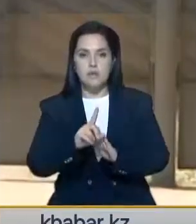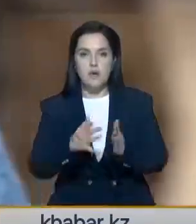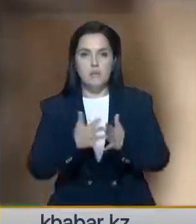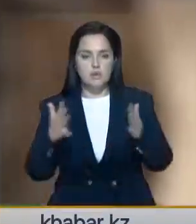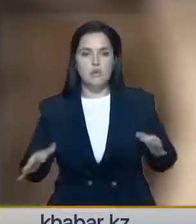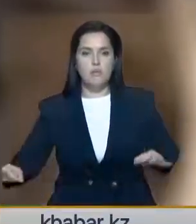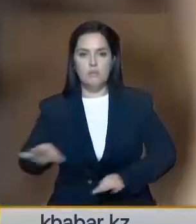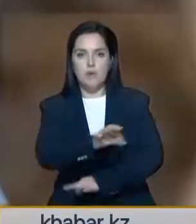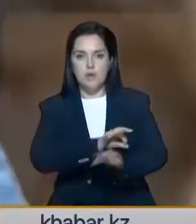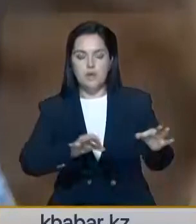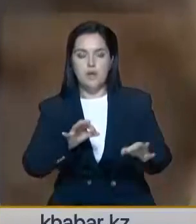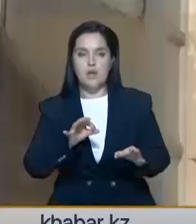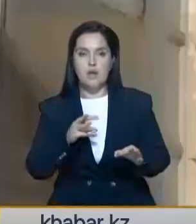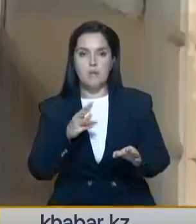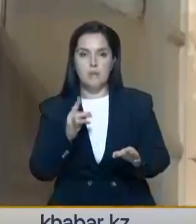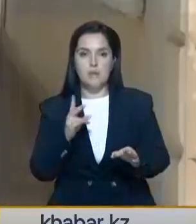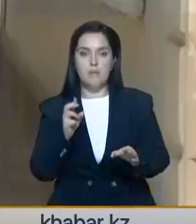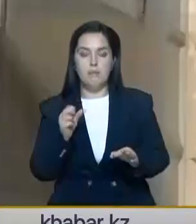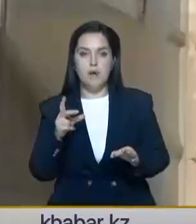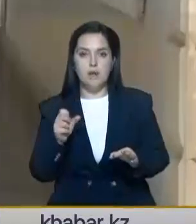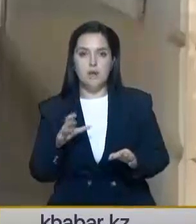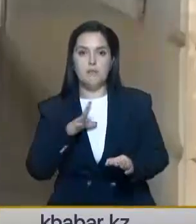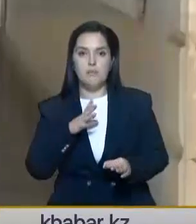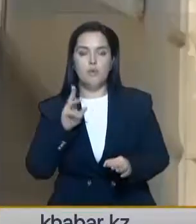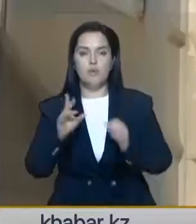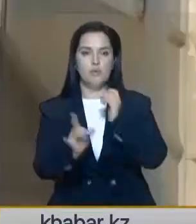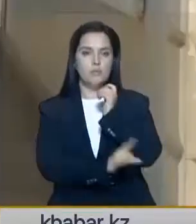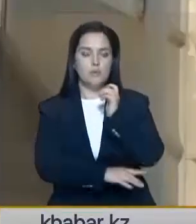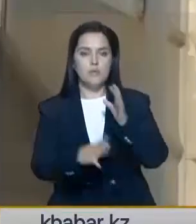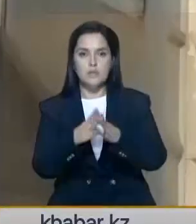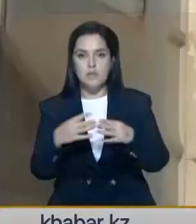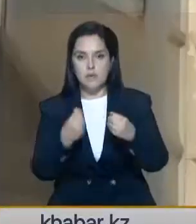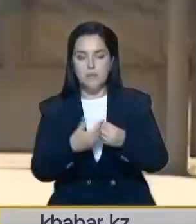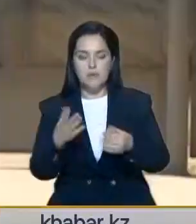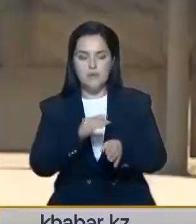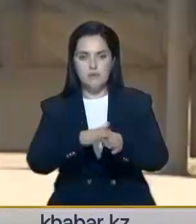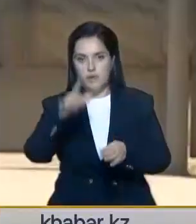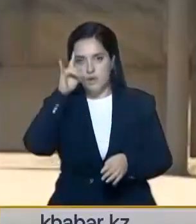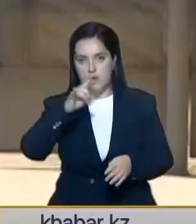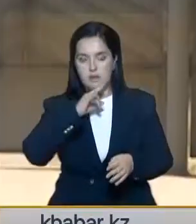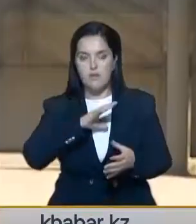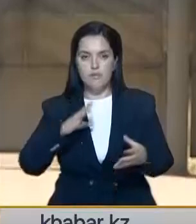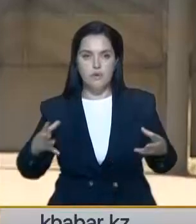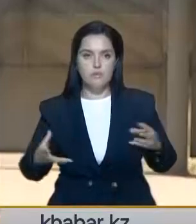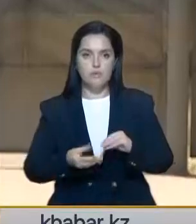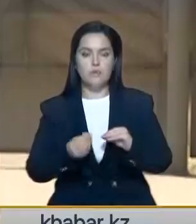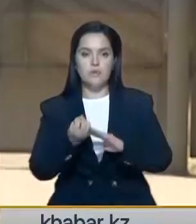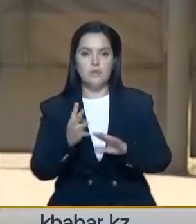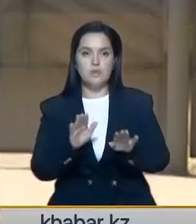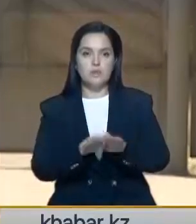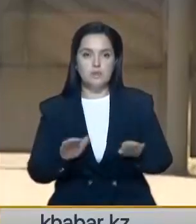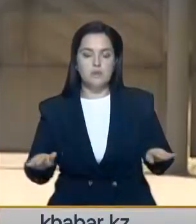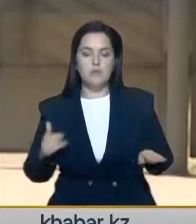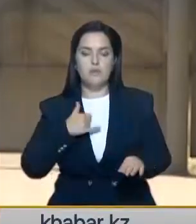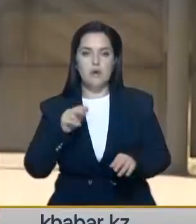проект «Кинджирик Мамбала». Участвовали дети именно с малообеспеченных семей и со всего Казахстана. В общем, 14 детей у нас